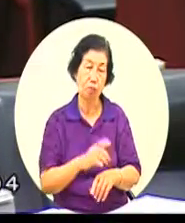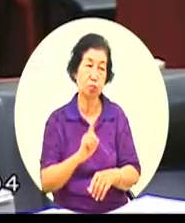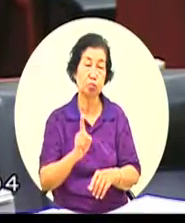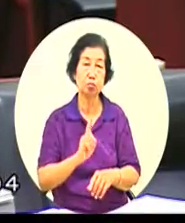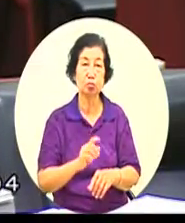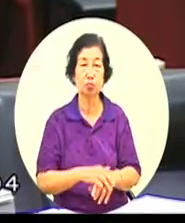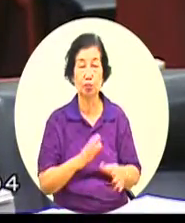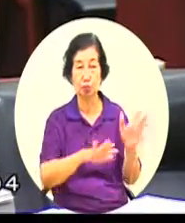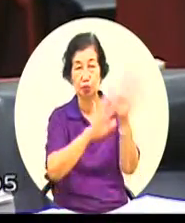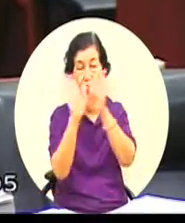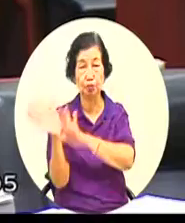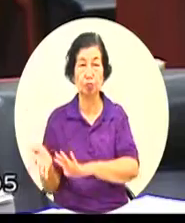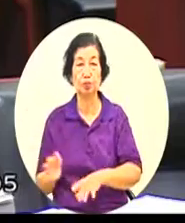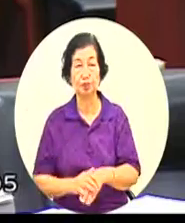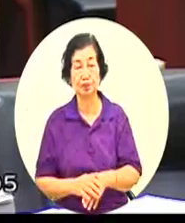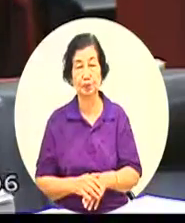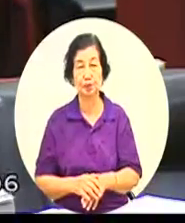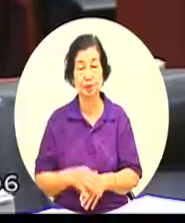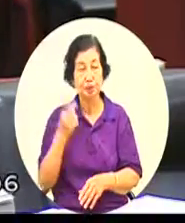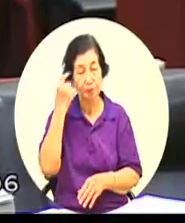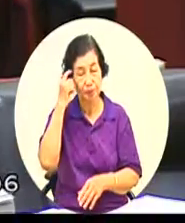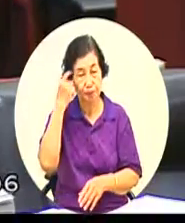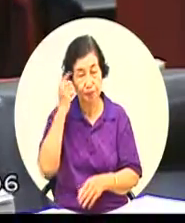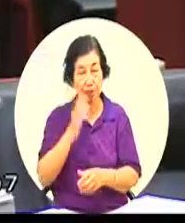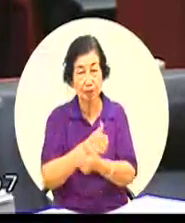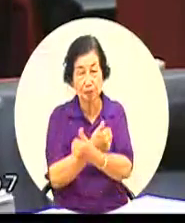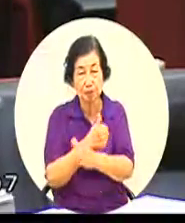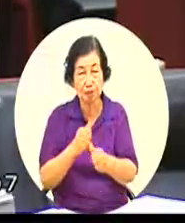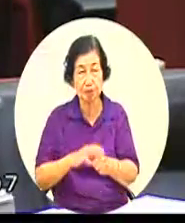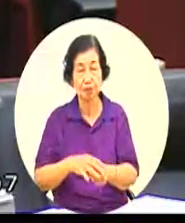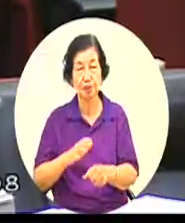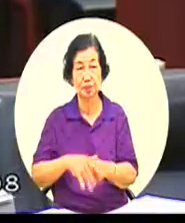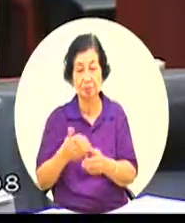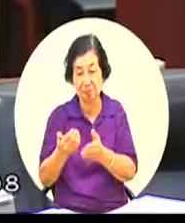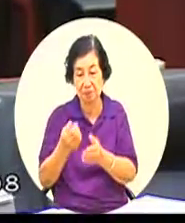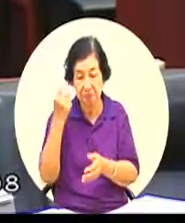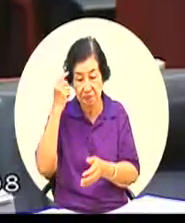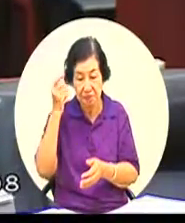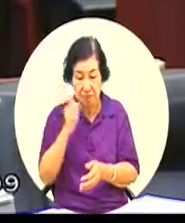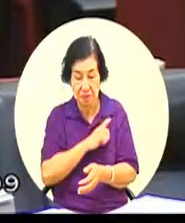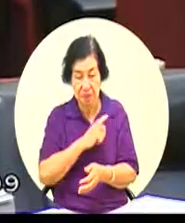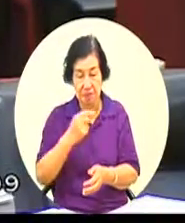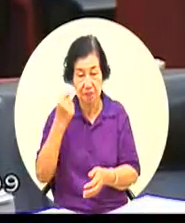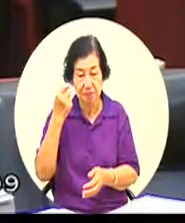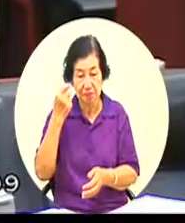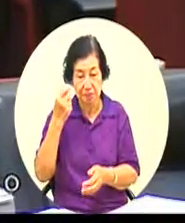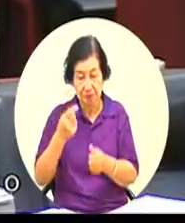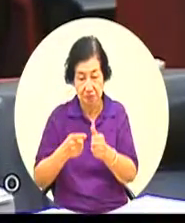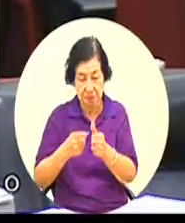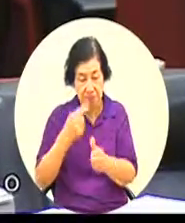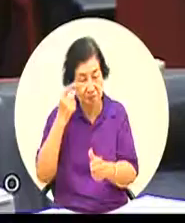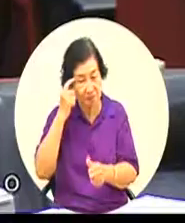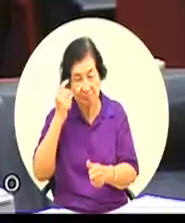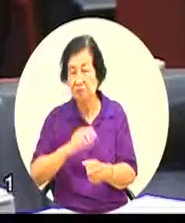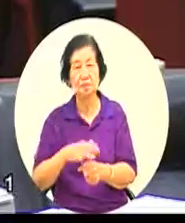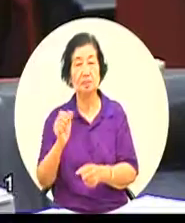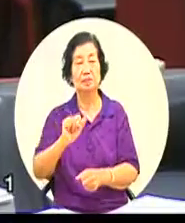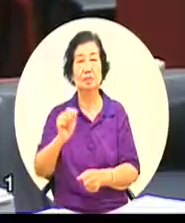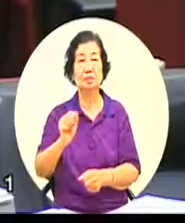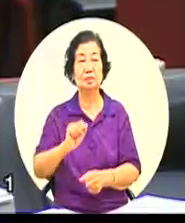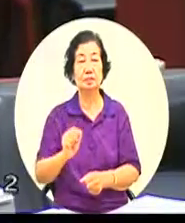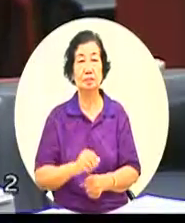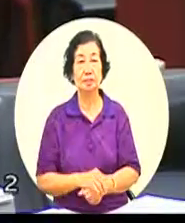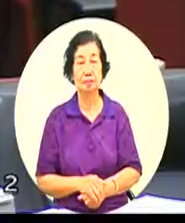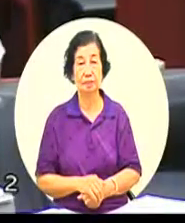下。第一个就是议事里长，我到。我拜托安局长、